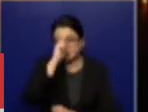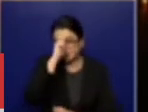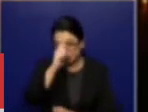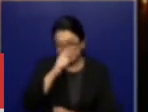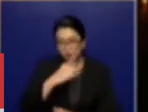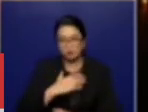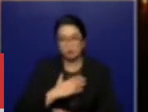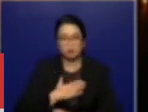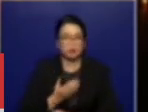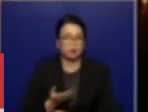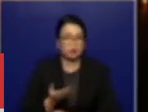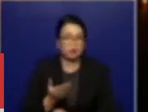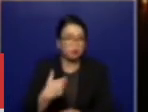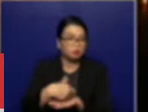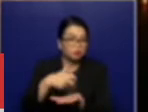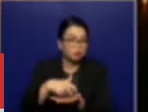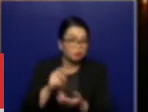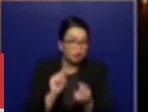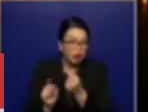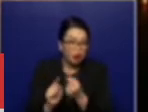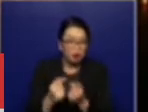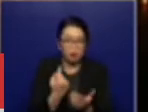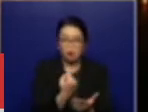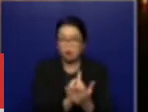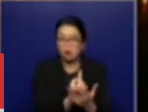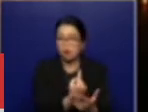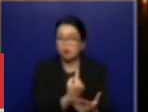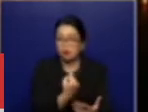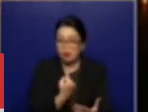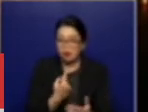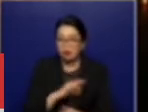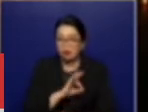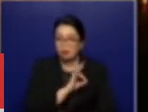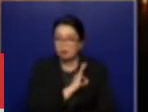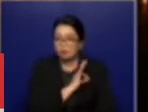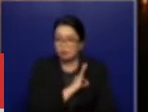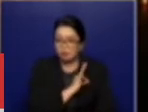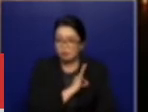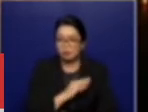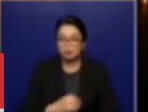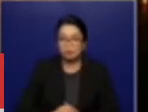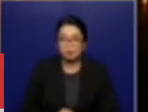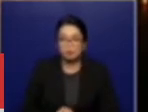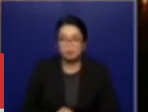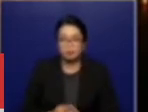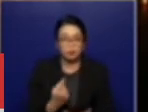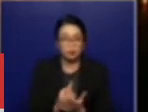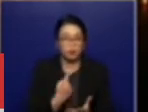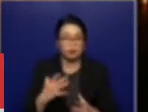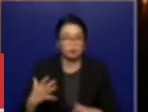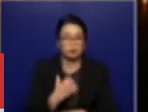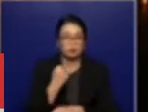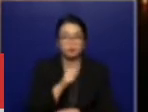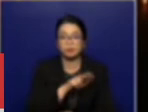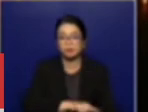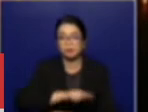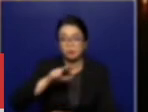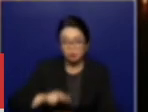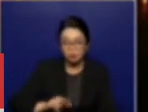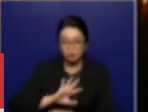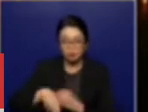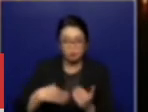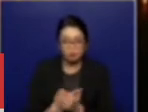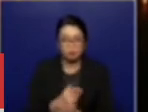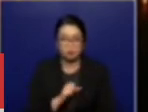นุญาตทำหน้าที่เป็นตัวแทนสมาชิกสภาผู้แทนราษฎรพรรคเพื่อไทยครับซึ่งพวกเราเป็นส.